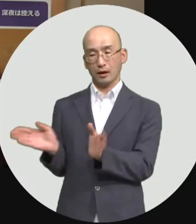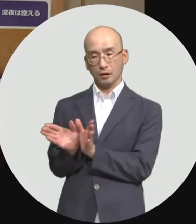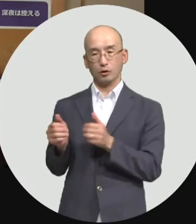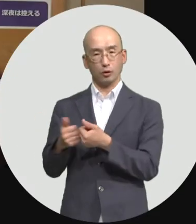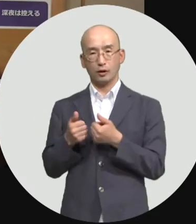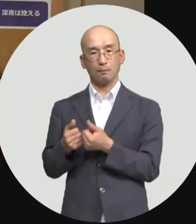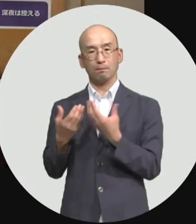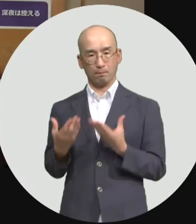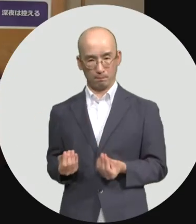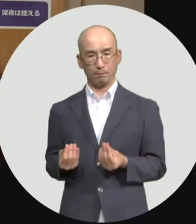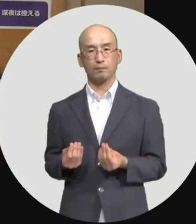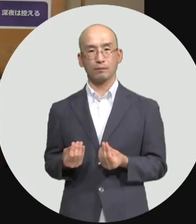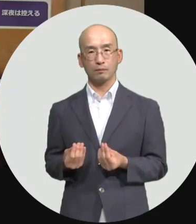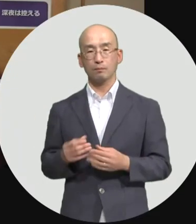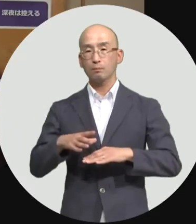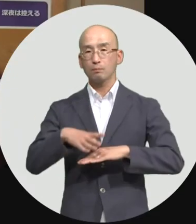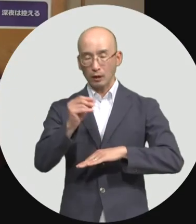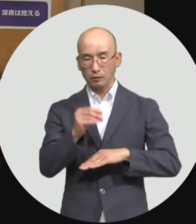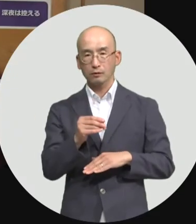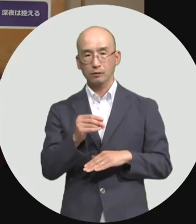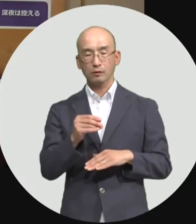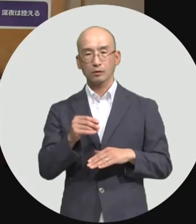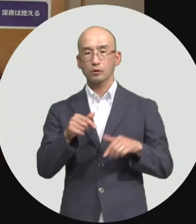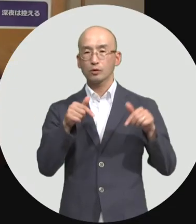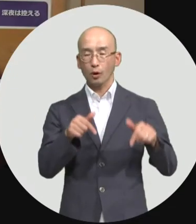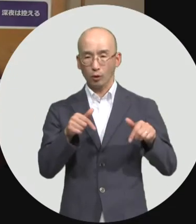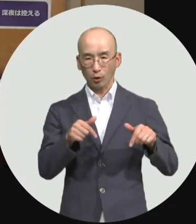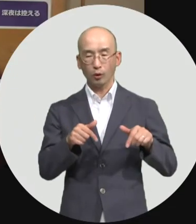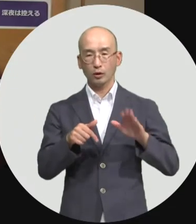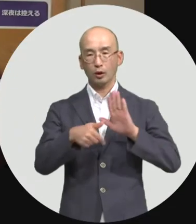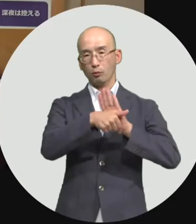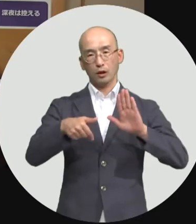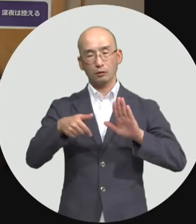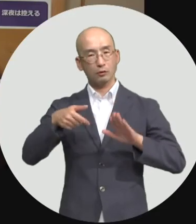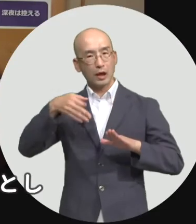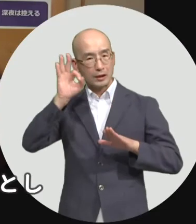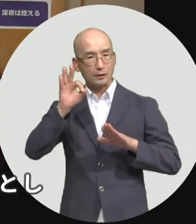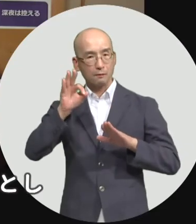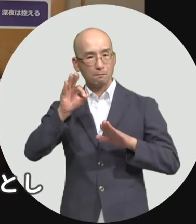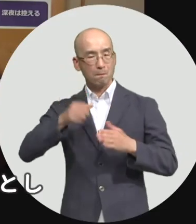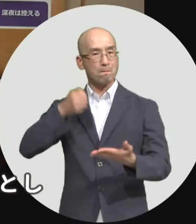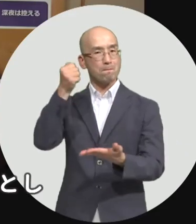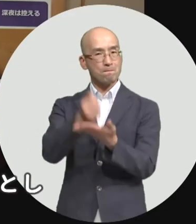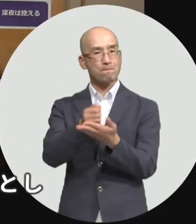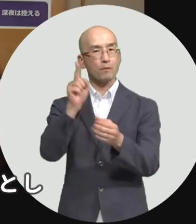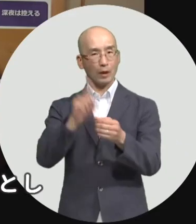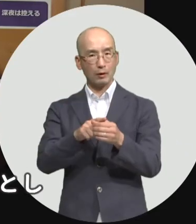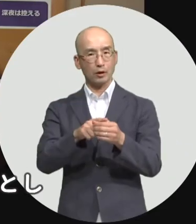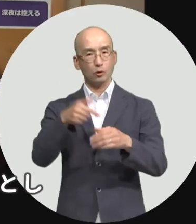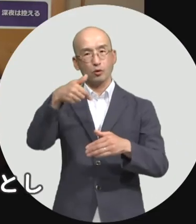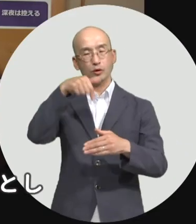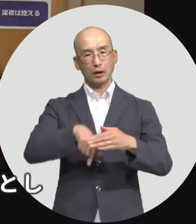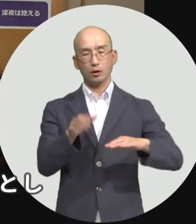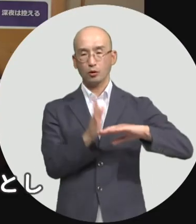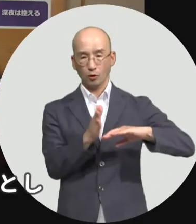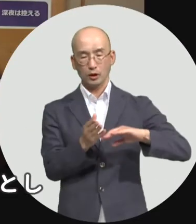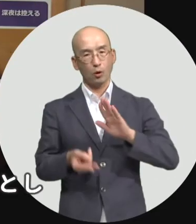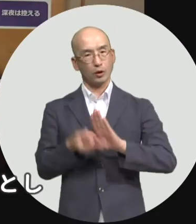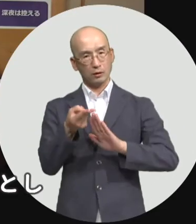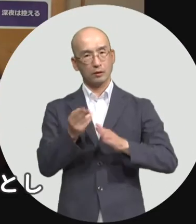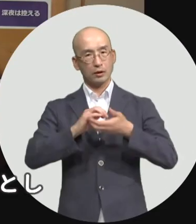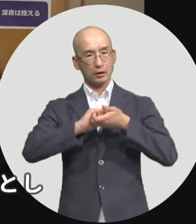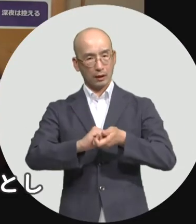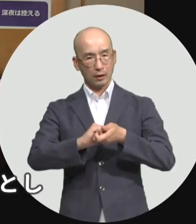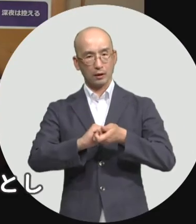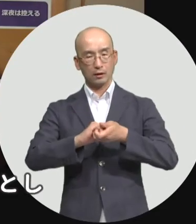たしまして、まずは、まあ、京都でのブランド価値を確立するということから、府内の料理店やホテルなどに限定して提供させ